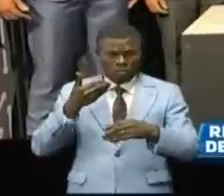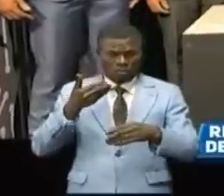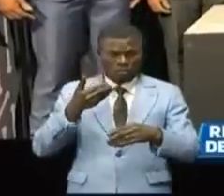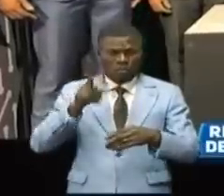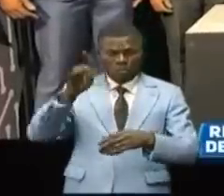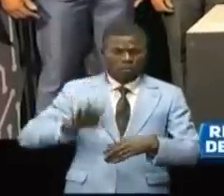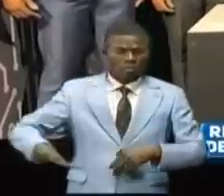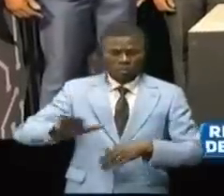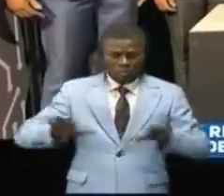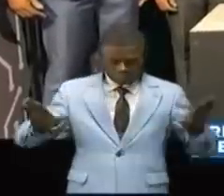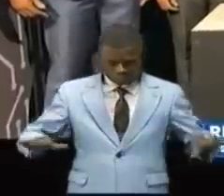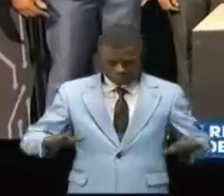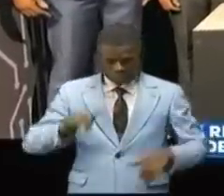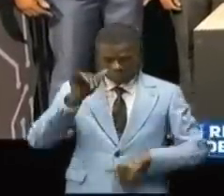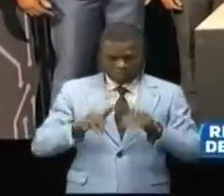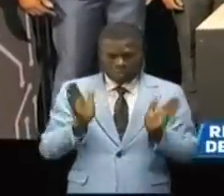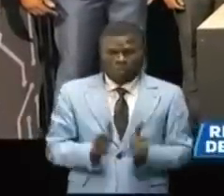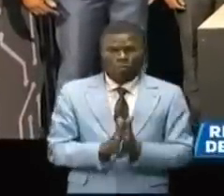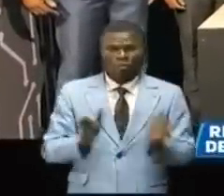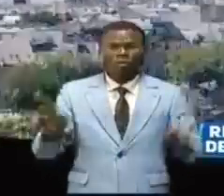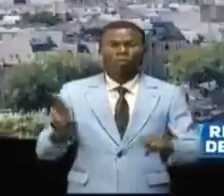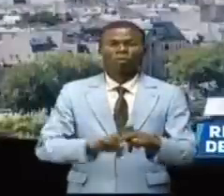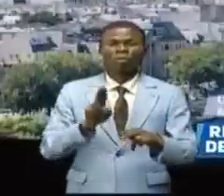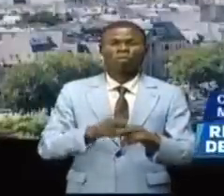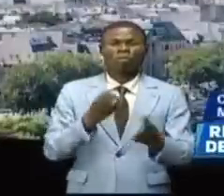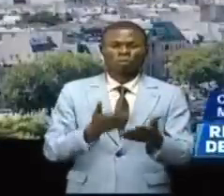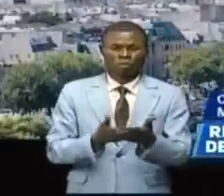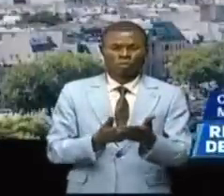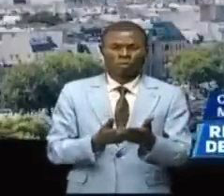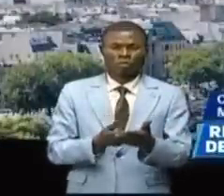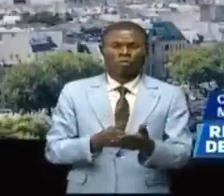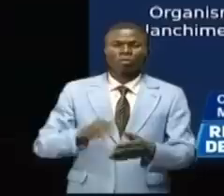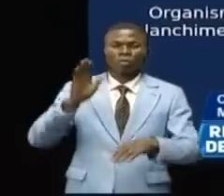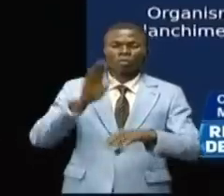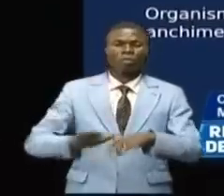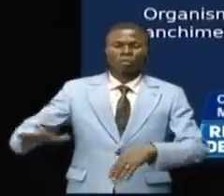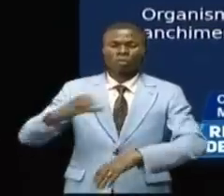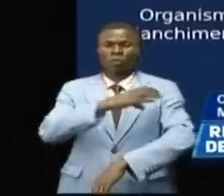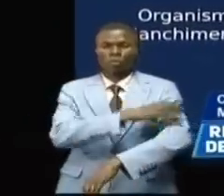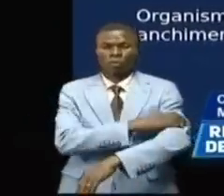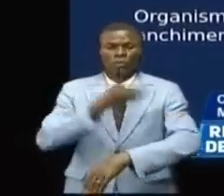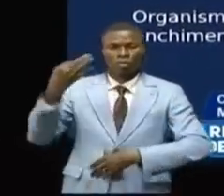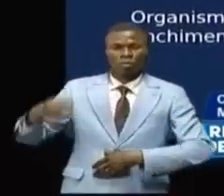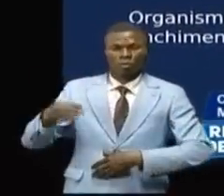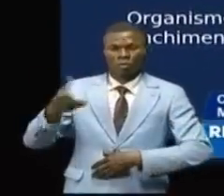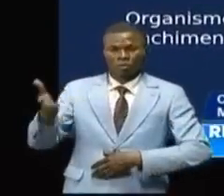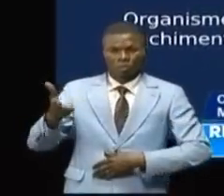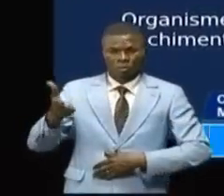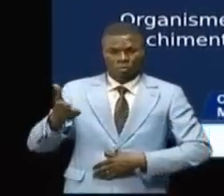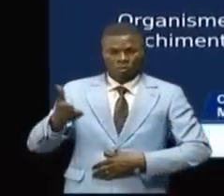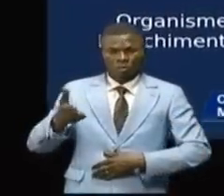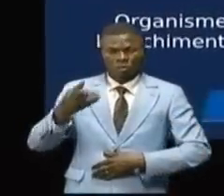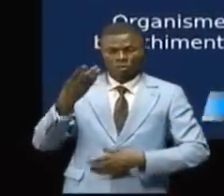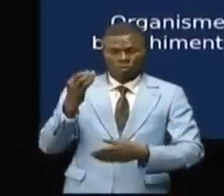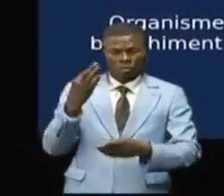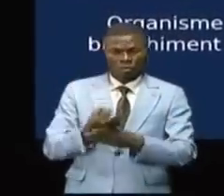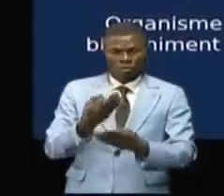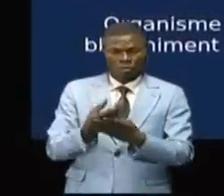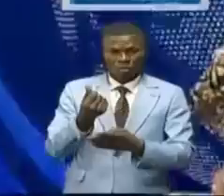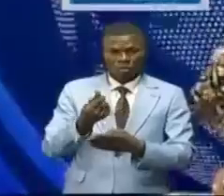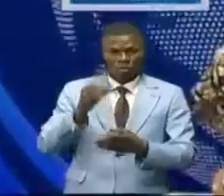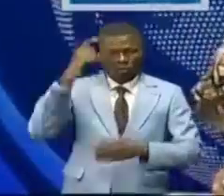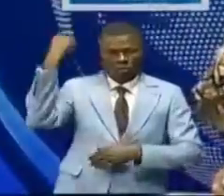Dhabi, le secrétaire exécutif Adler Kissoula était à Paris au siège du GAFI, les groupes d'action financière